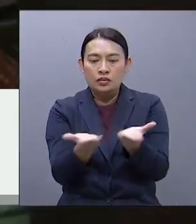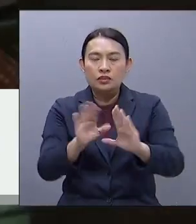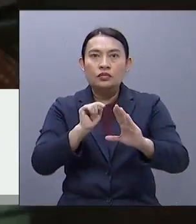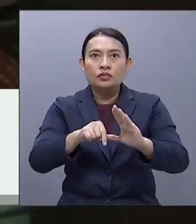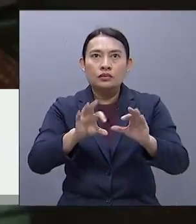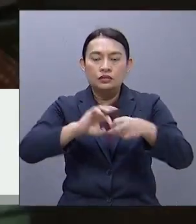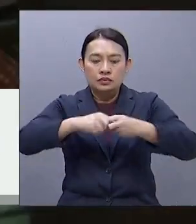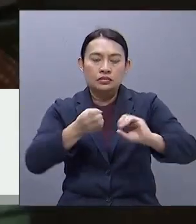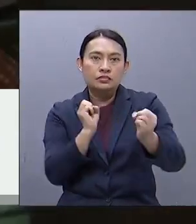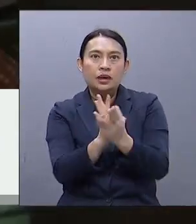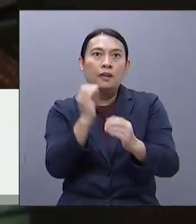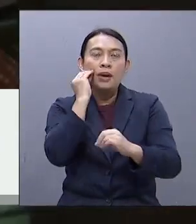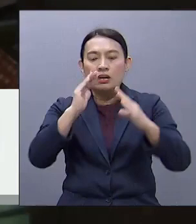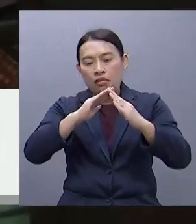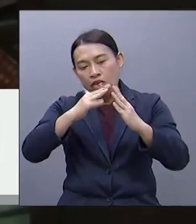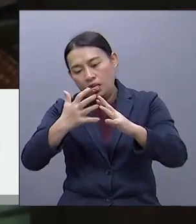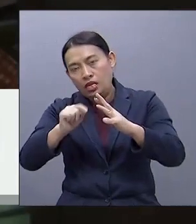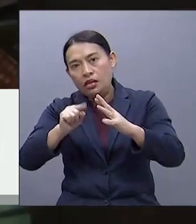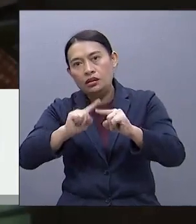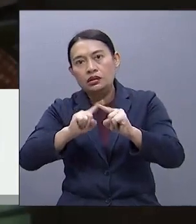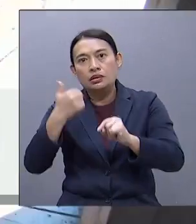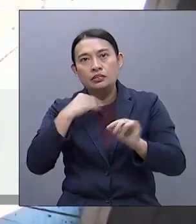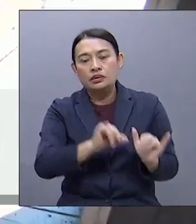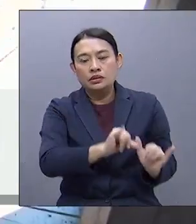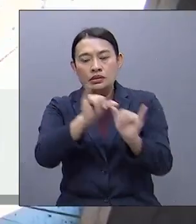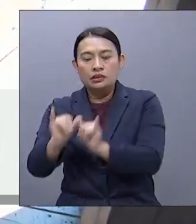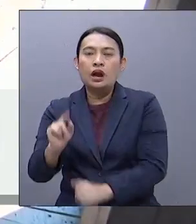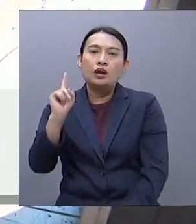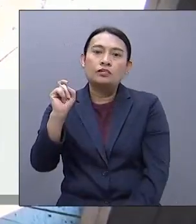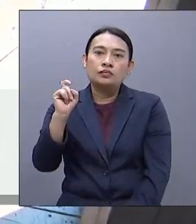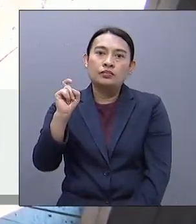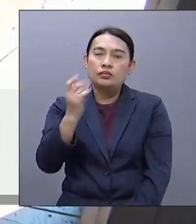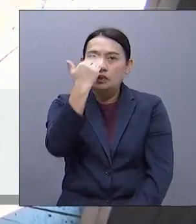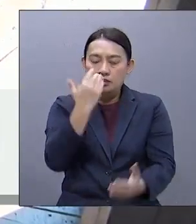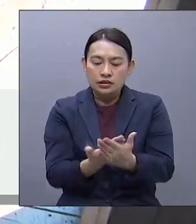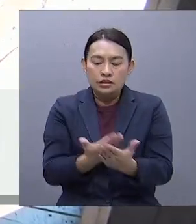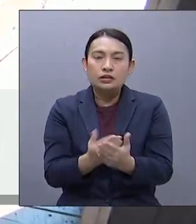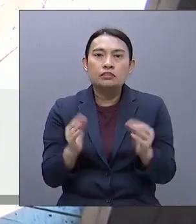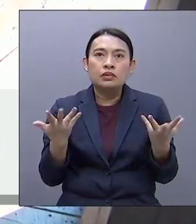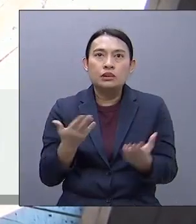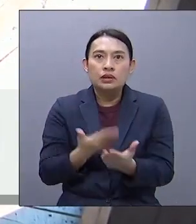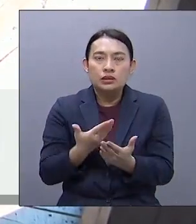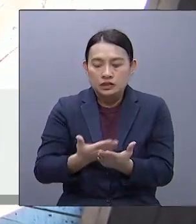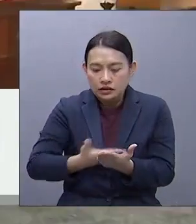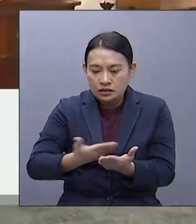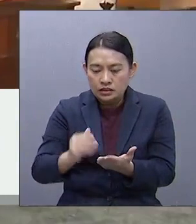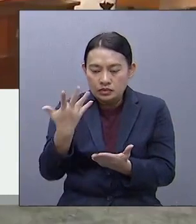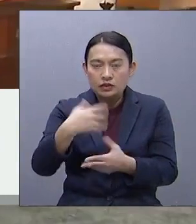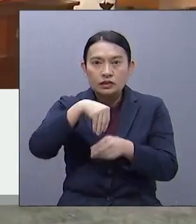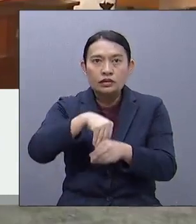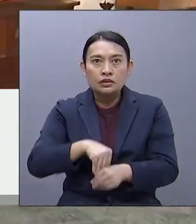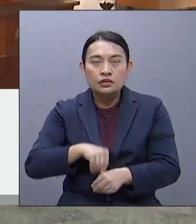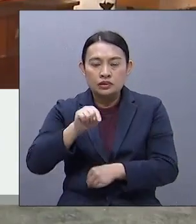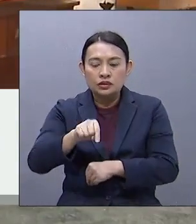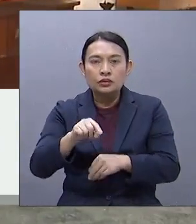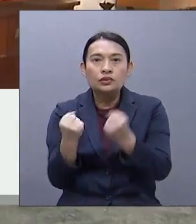บครับบ้านเสียหายทั้งหลังแต่ก็ไม่สามารถย้ายออกไปอยู่ข้างนอกได้ครับเพราะไม่มีเงินในการใช้จ่ายจึงต้องอาศัยในโรงรถที่ไม่